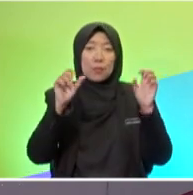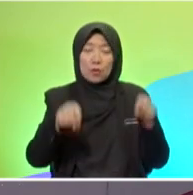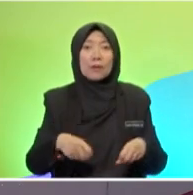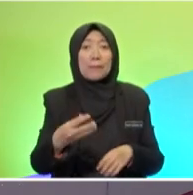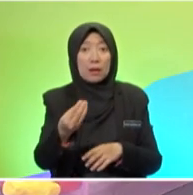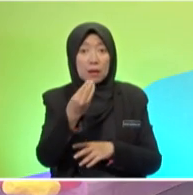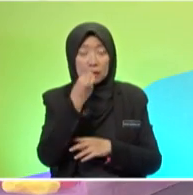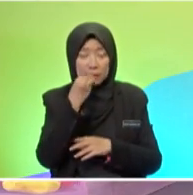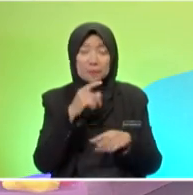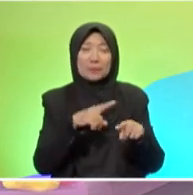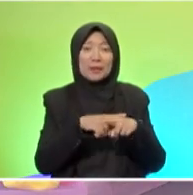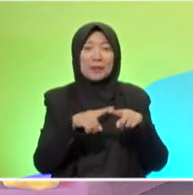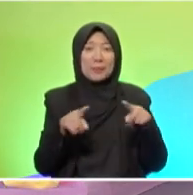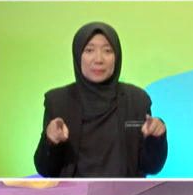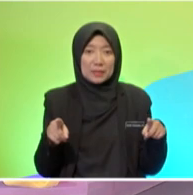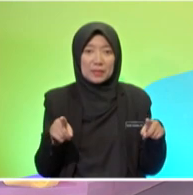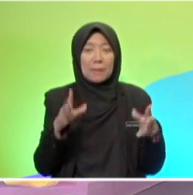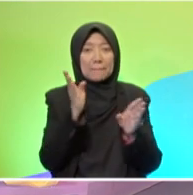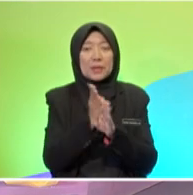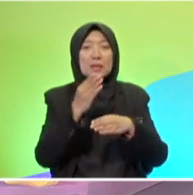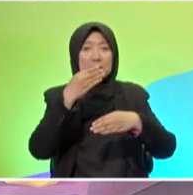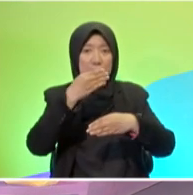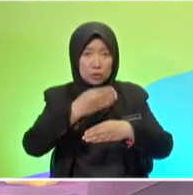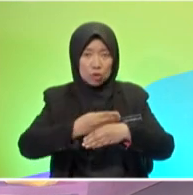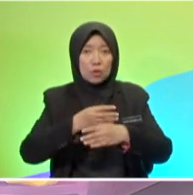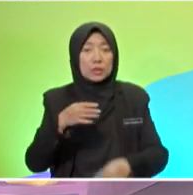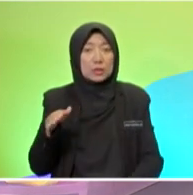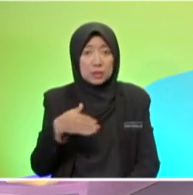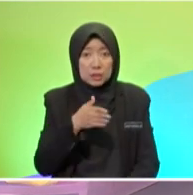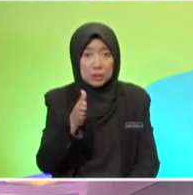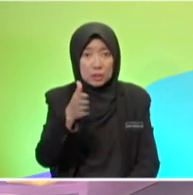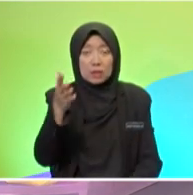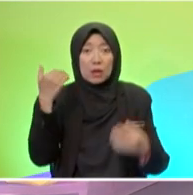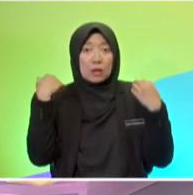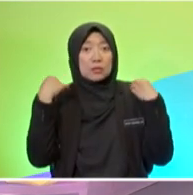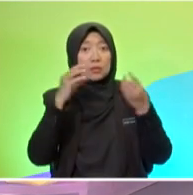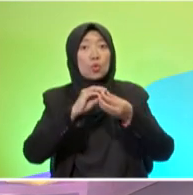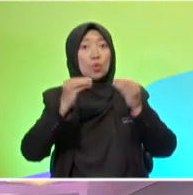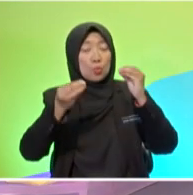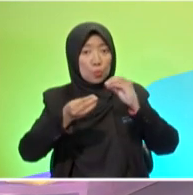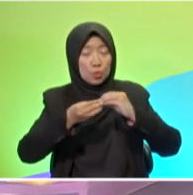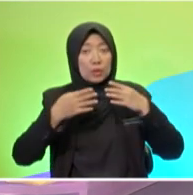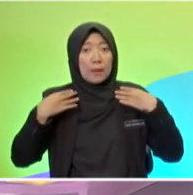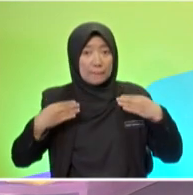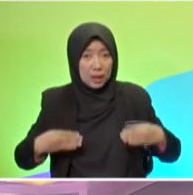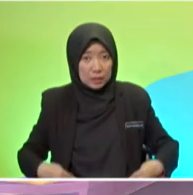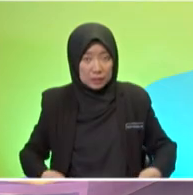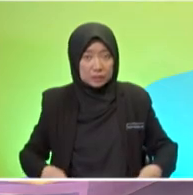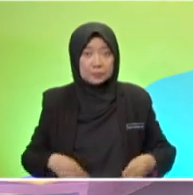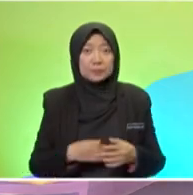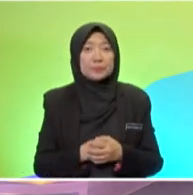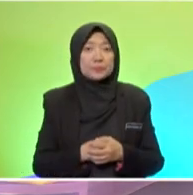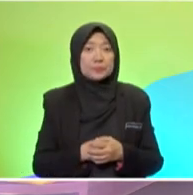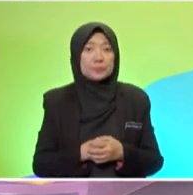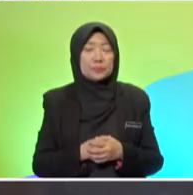Tapi dia berupa bentuk ikan yang ada nombor di badannya. Okey, jadi cikgu namakan dia